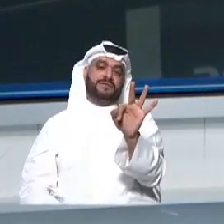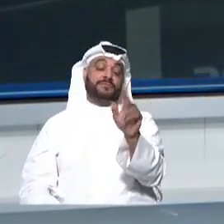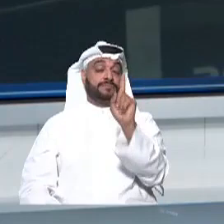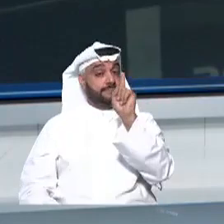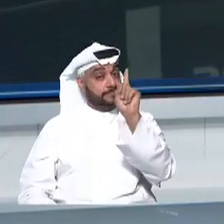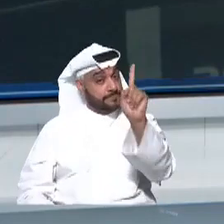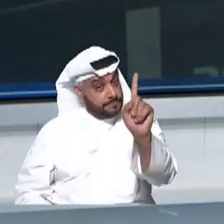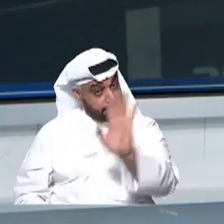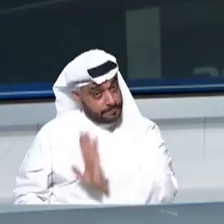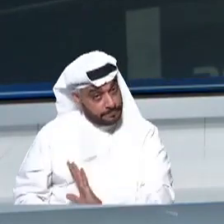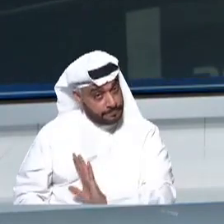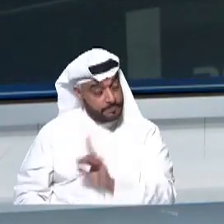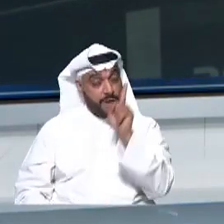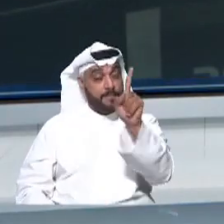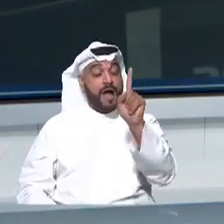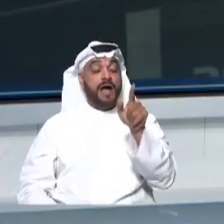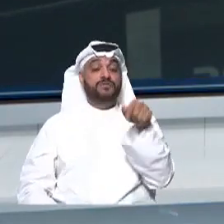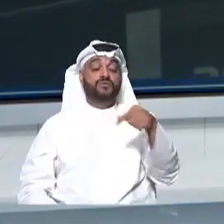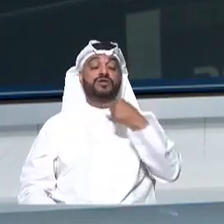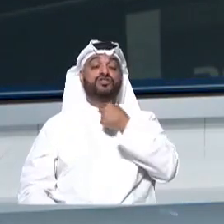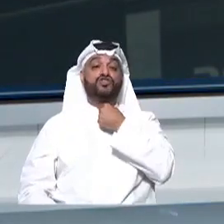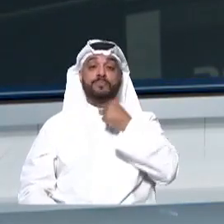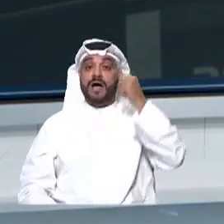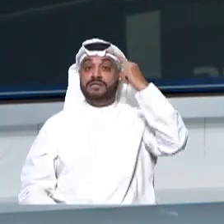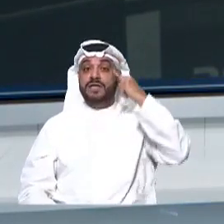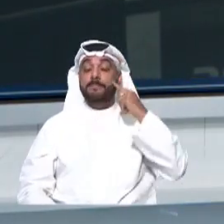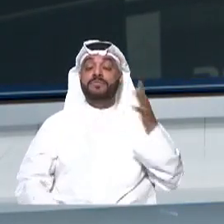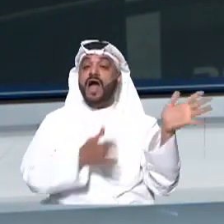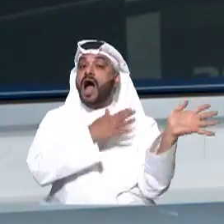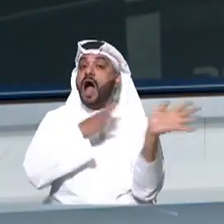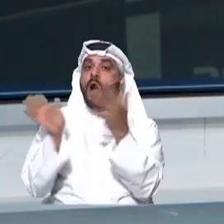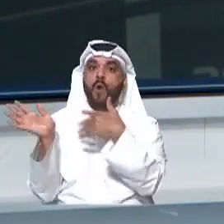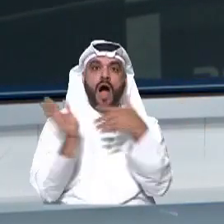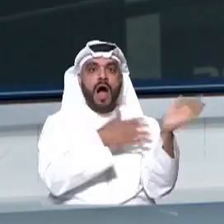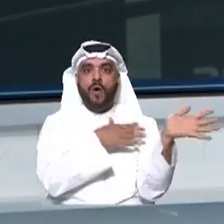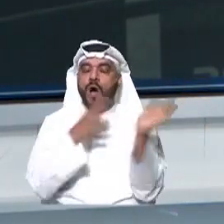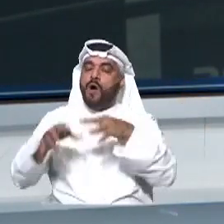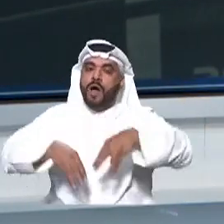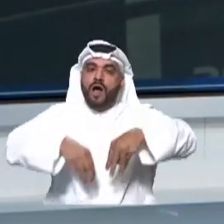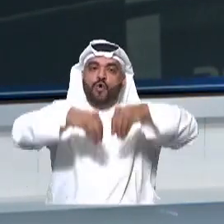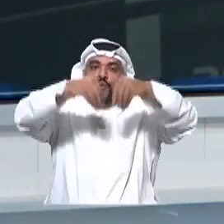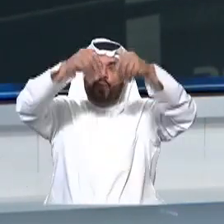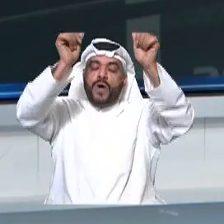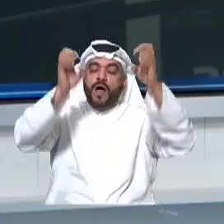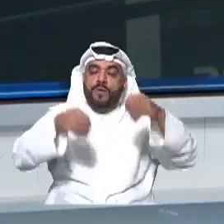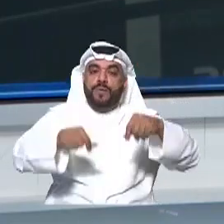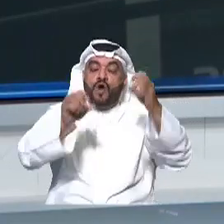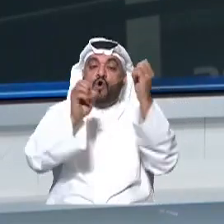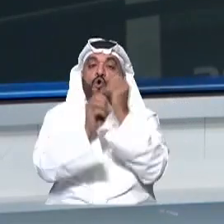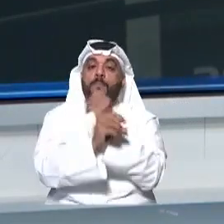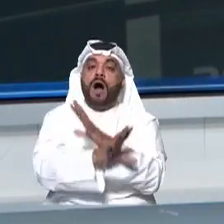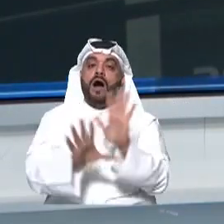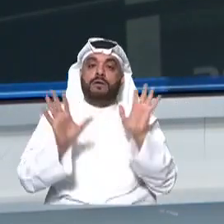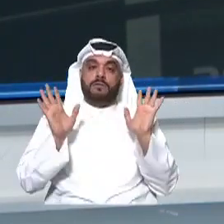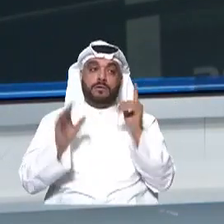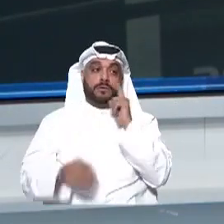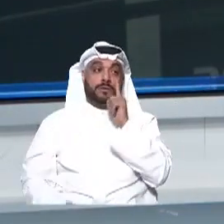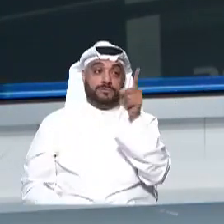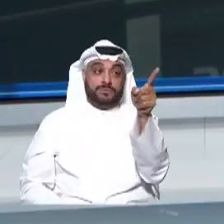ولكن مع بداية عطلة نهاية الأسبوع متوقع نشاط في الرياح الشمالية الغربية قد تزيد سرعتها عن 55 كيلومتر